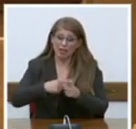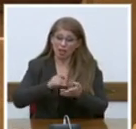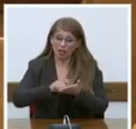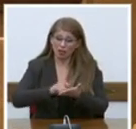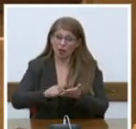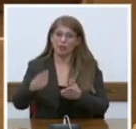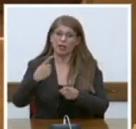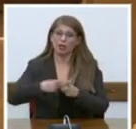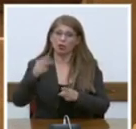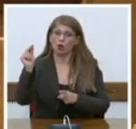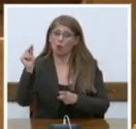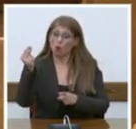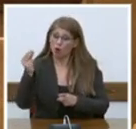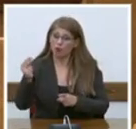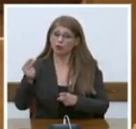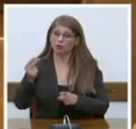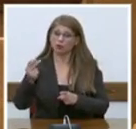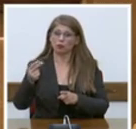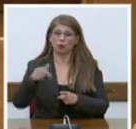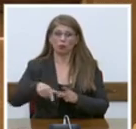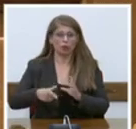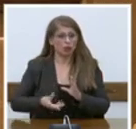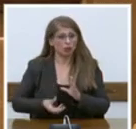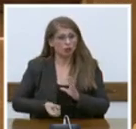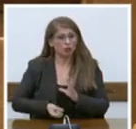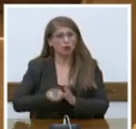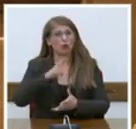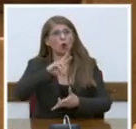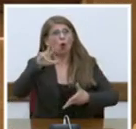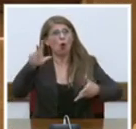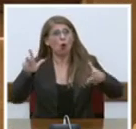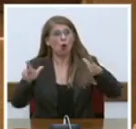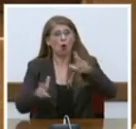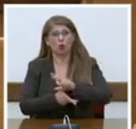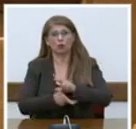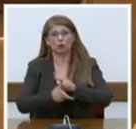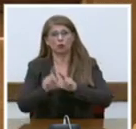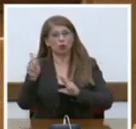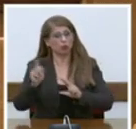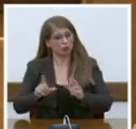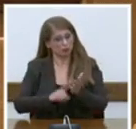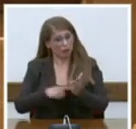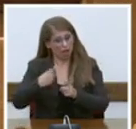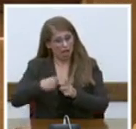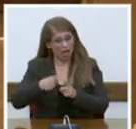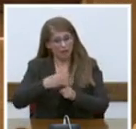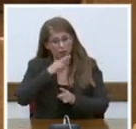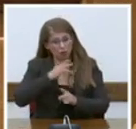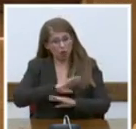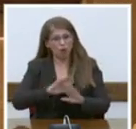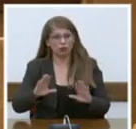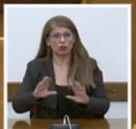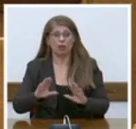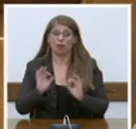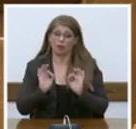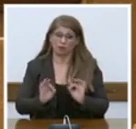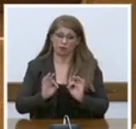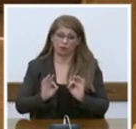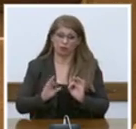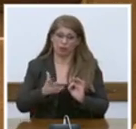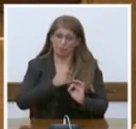νέο άχρωμο παγκοσμιοποιημένο κόσμο που ζούμε. Και βεβαίως, να μην αποβάλλουμε την πίστη μας και τις αξίες